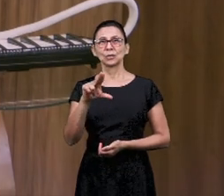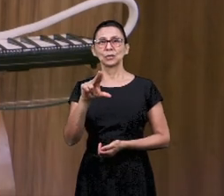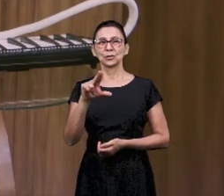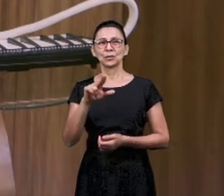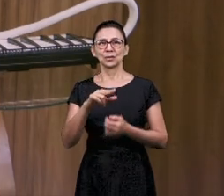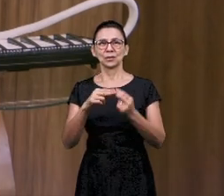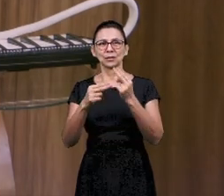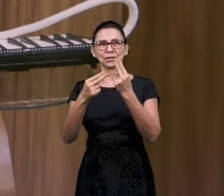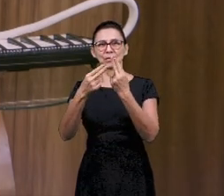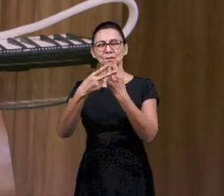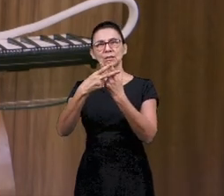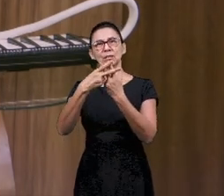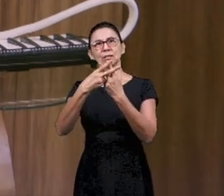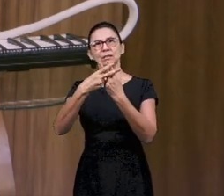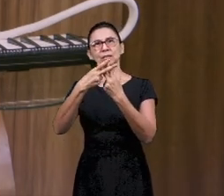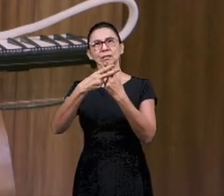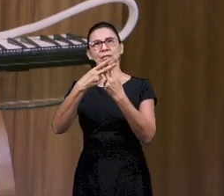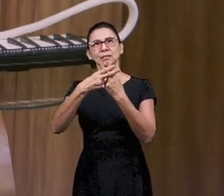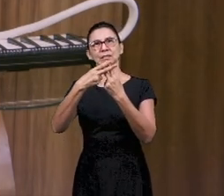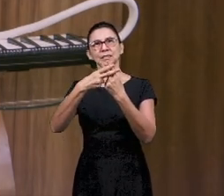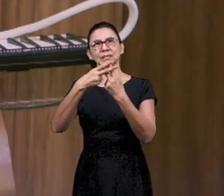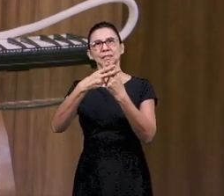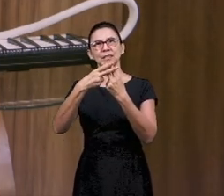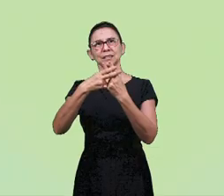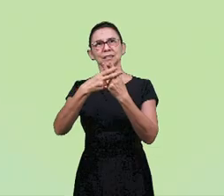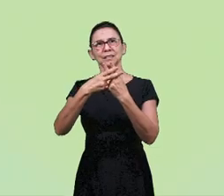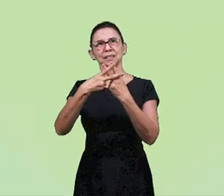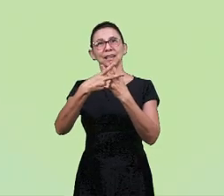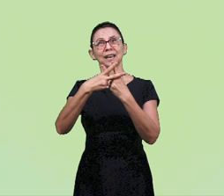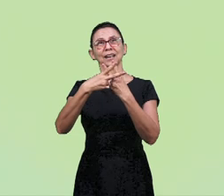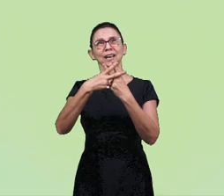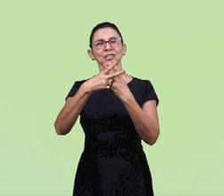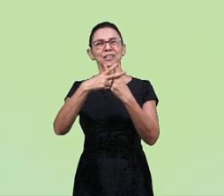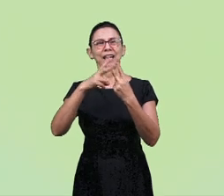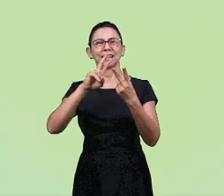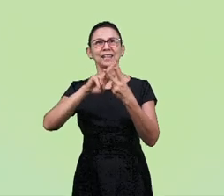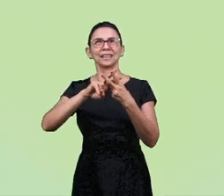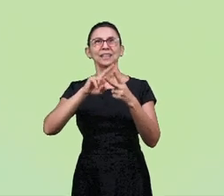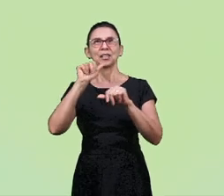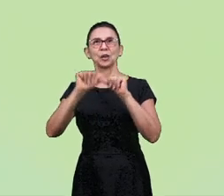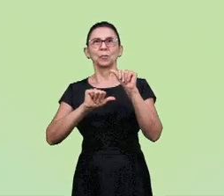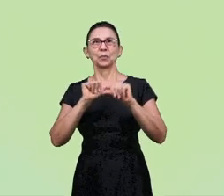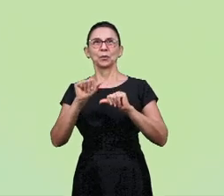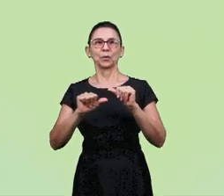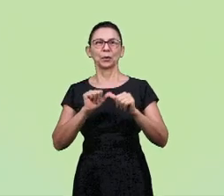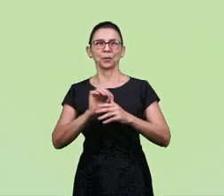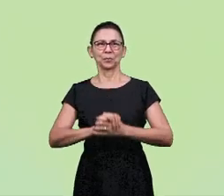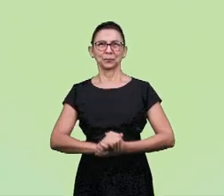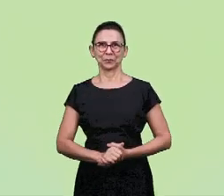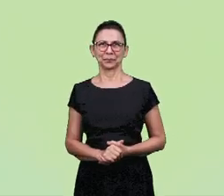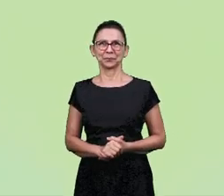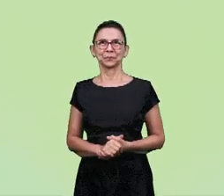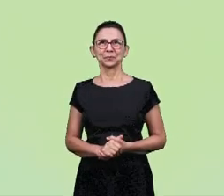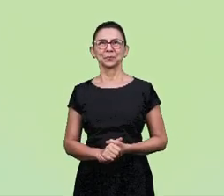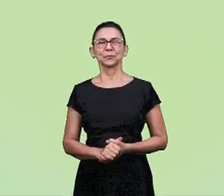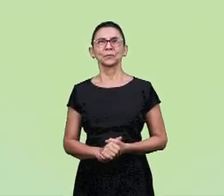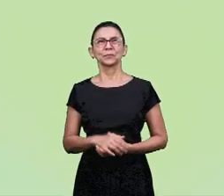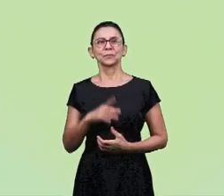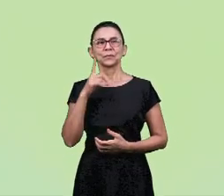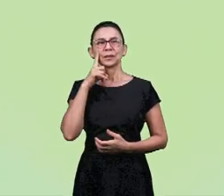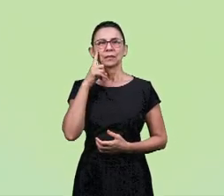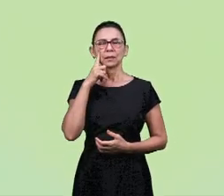Celui-là, c'est le jazz. Un signe d'altération. C'est un signe qui augmente l'intonation de la